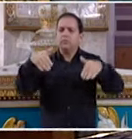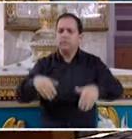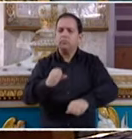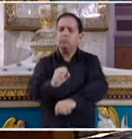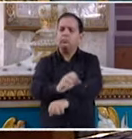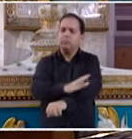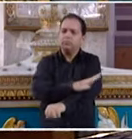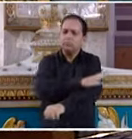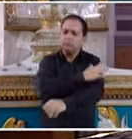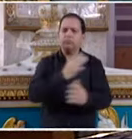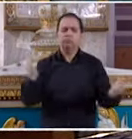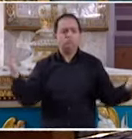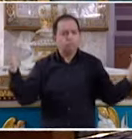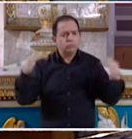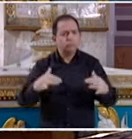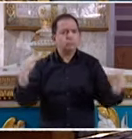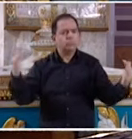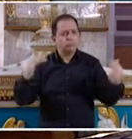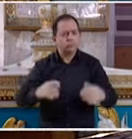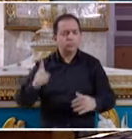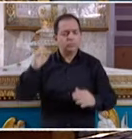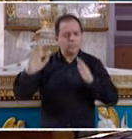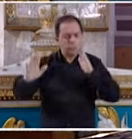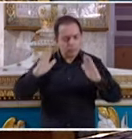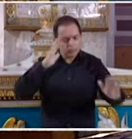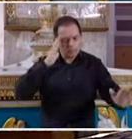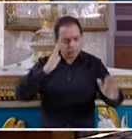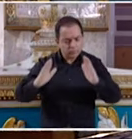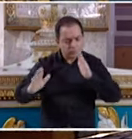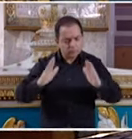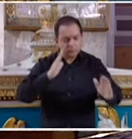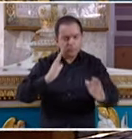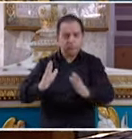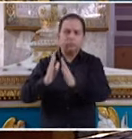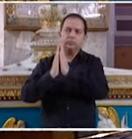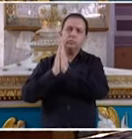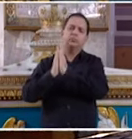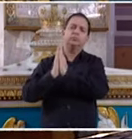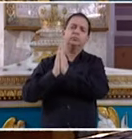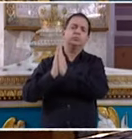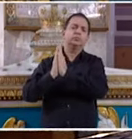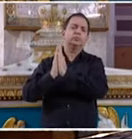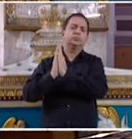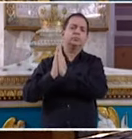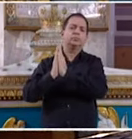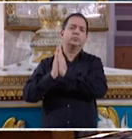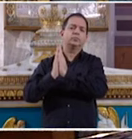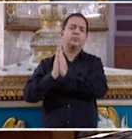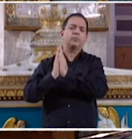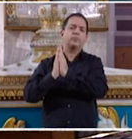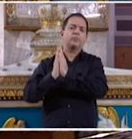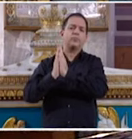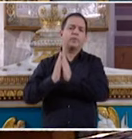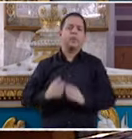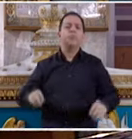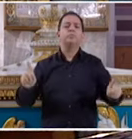ευλαβίας και φόβου Θεού, εις ιόντων εν αυτό του Κυρίου